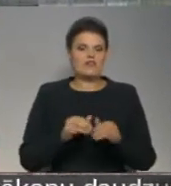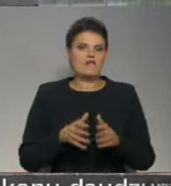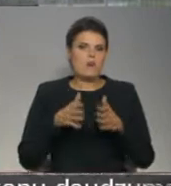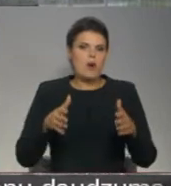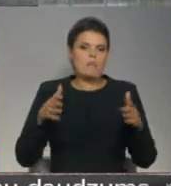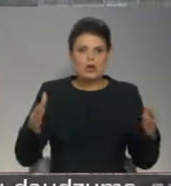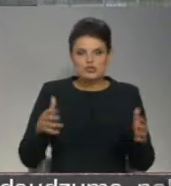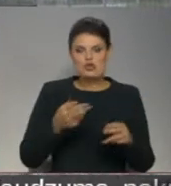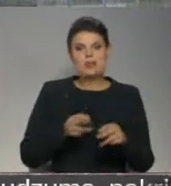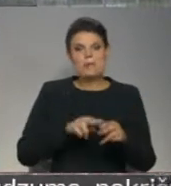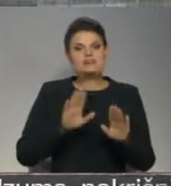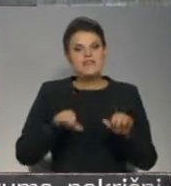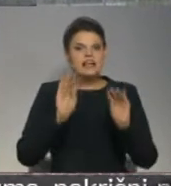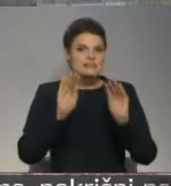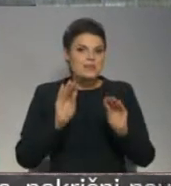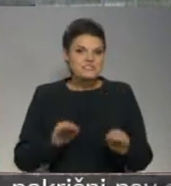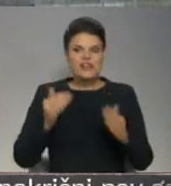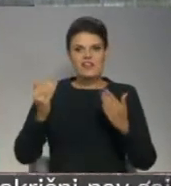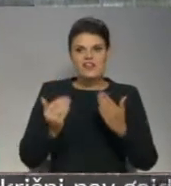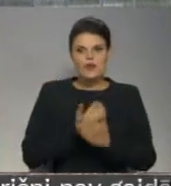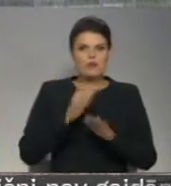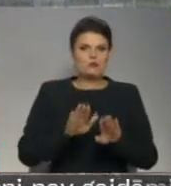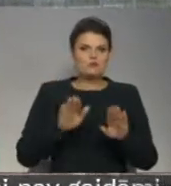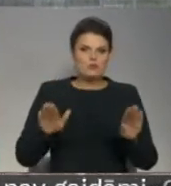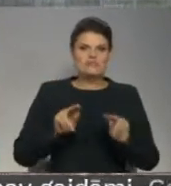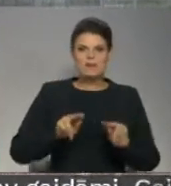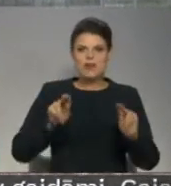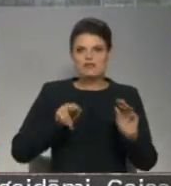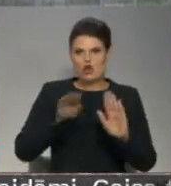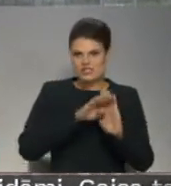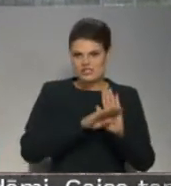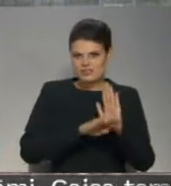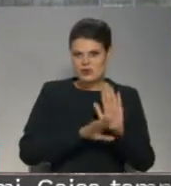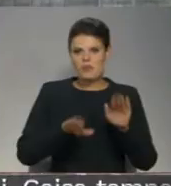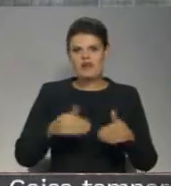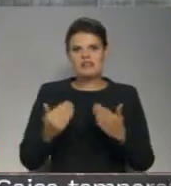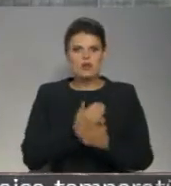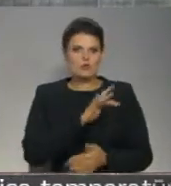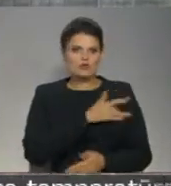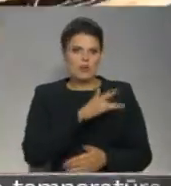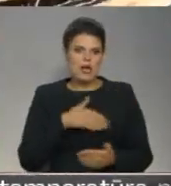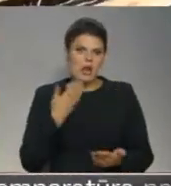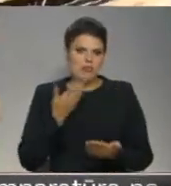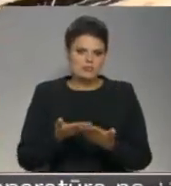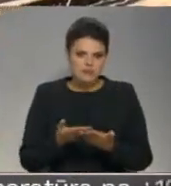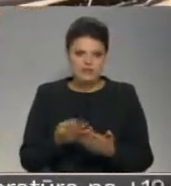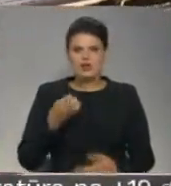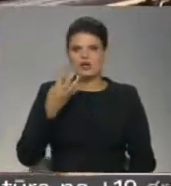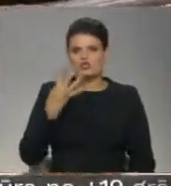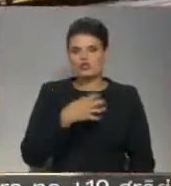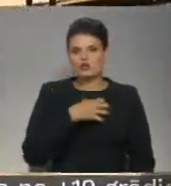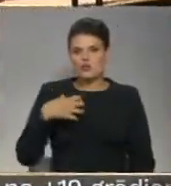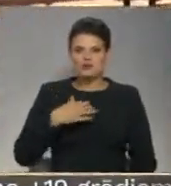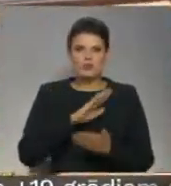paplašināšanos, līdz ar to varēsim izstrādāt jaunas muzejpedagoģiskās programmas, varēsim jaunas pakalpojumus piedāvāt. 4